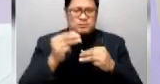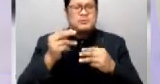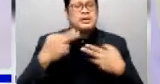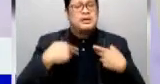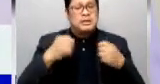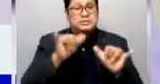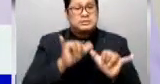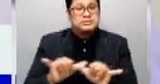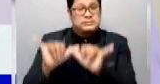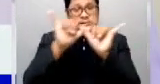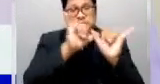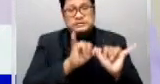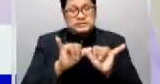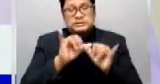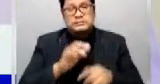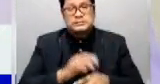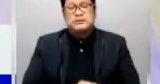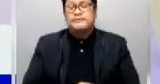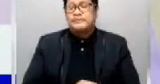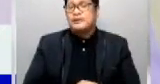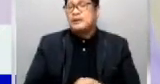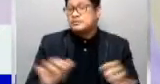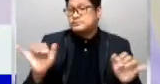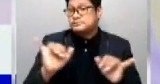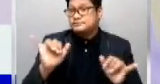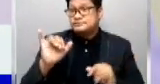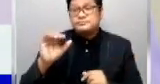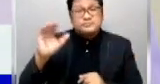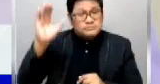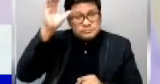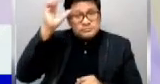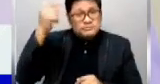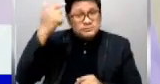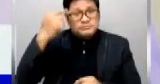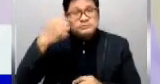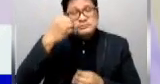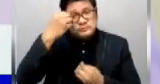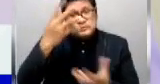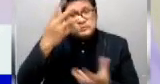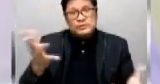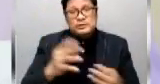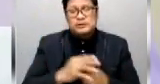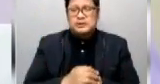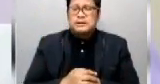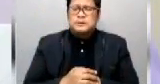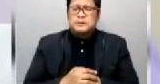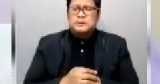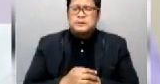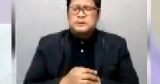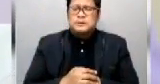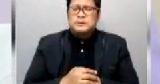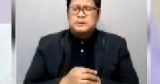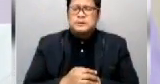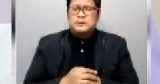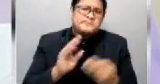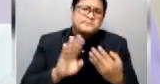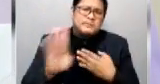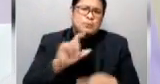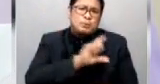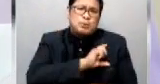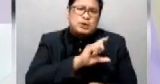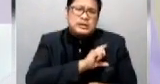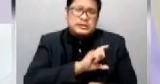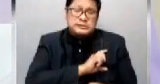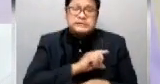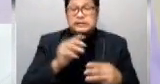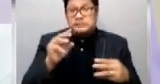Chief Implementer at Vaccine SAR Secretary Carlito Galvez Jr., binabalak ibalik ang mga militar at pulis sa kalye para maiwasan